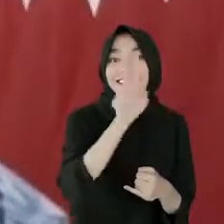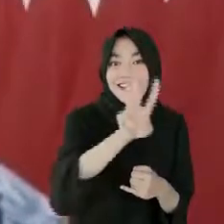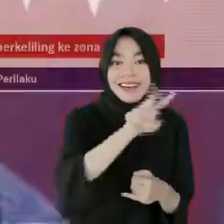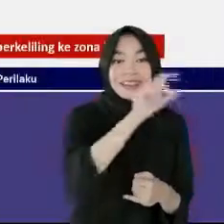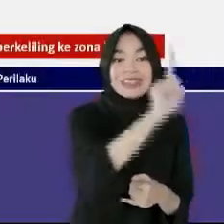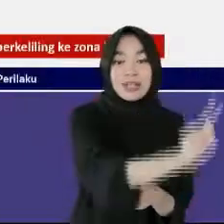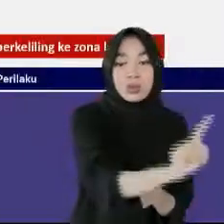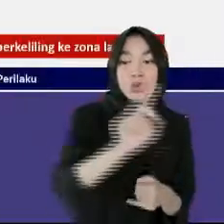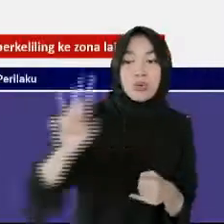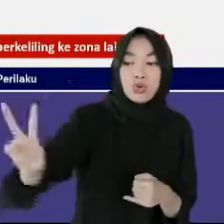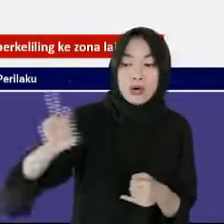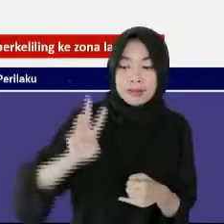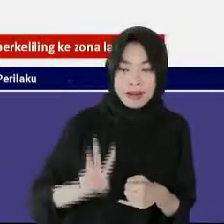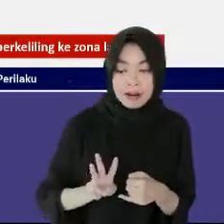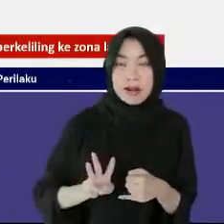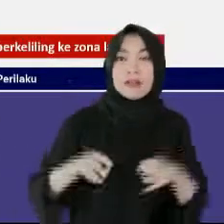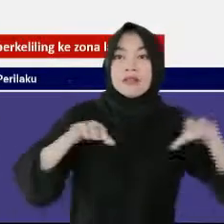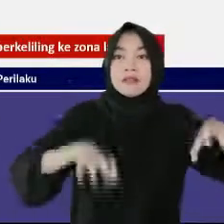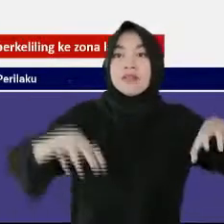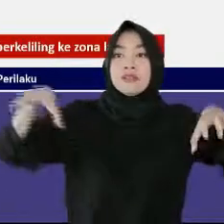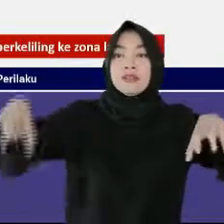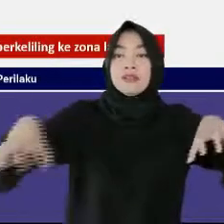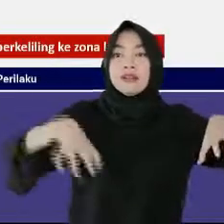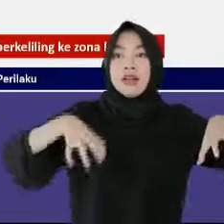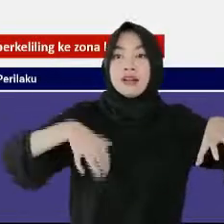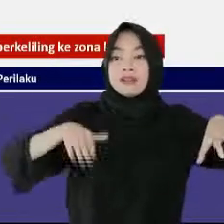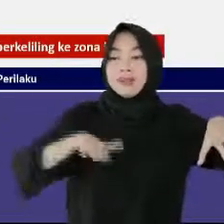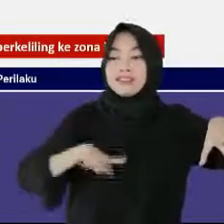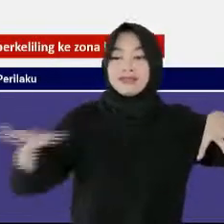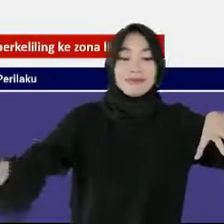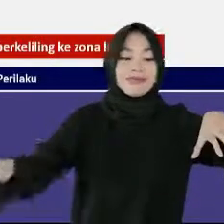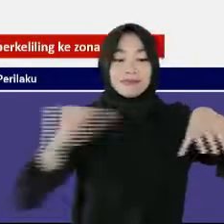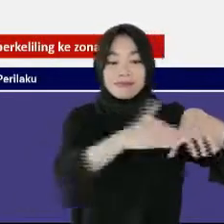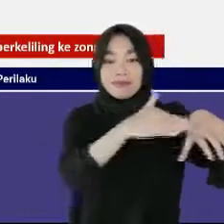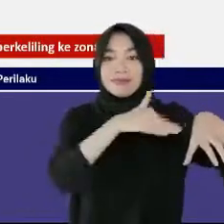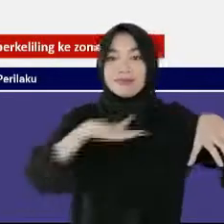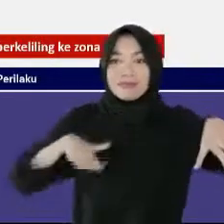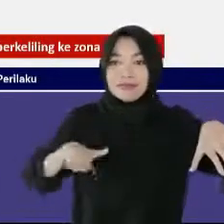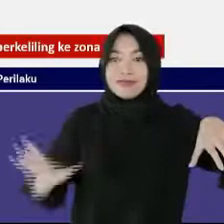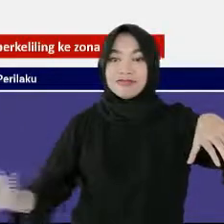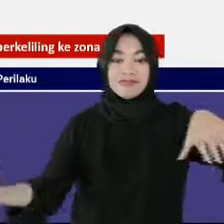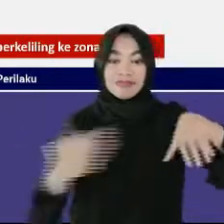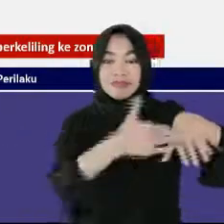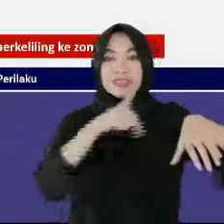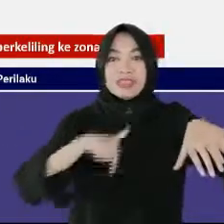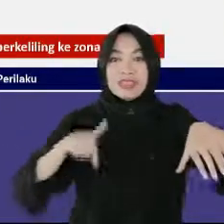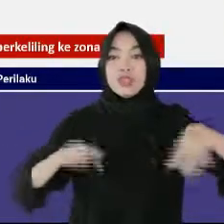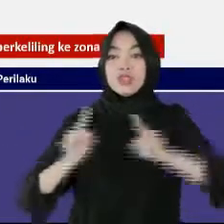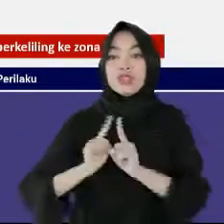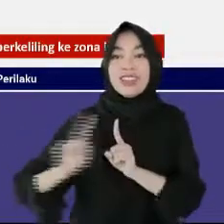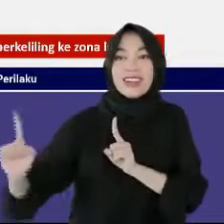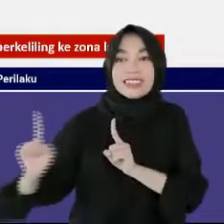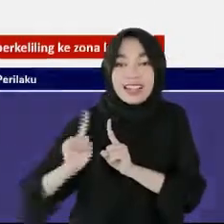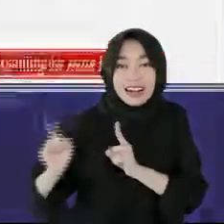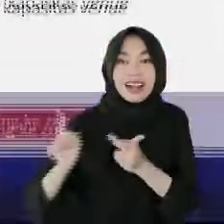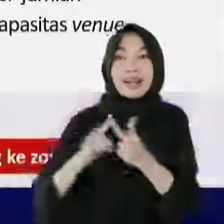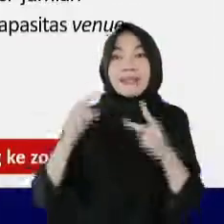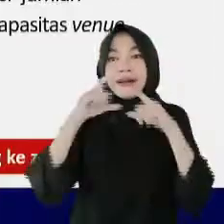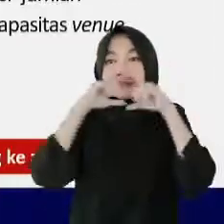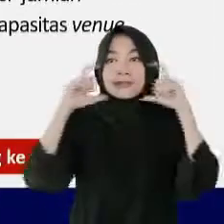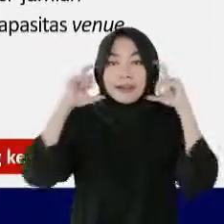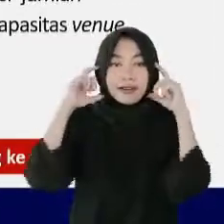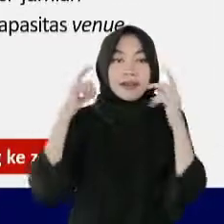orang itu bisa mematuhi Protol setan termasuk menjaga jarak jadi kepotong untuk memakai masker